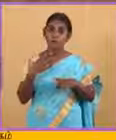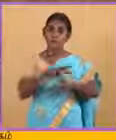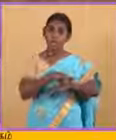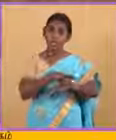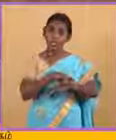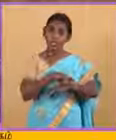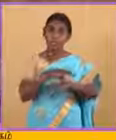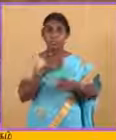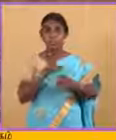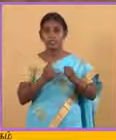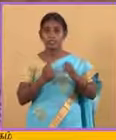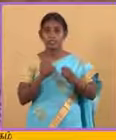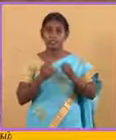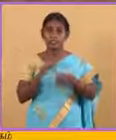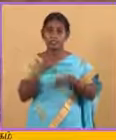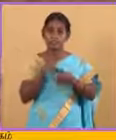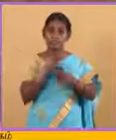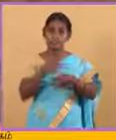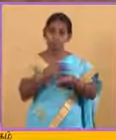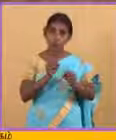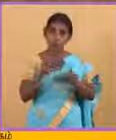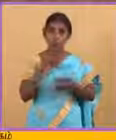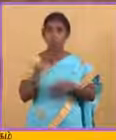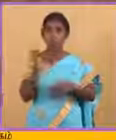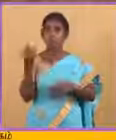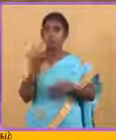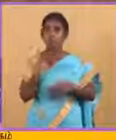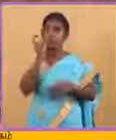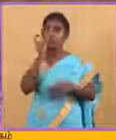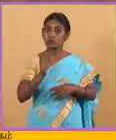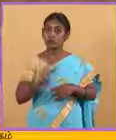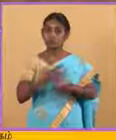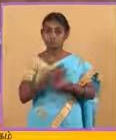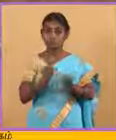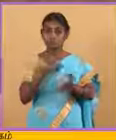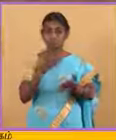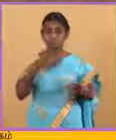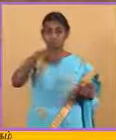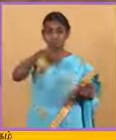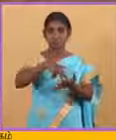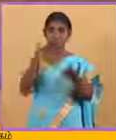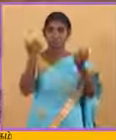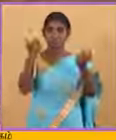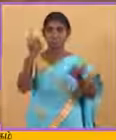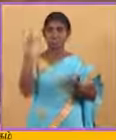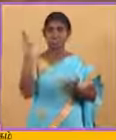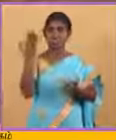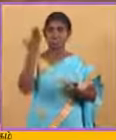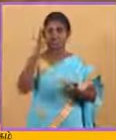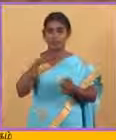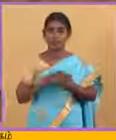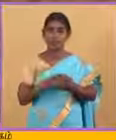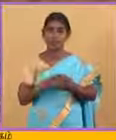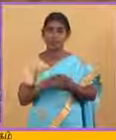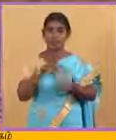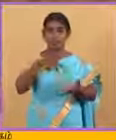சொற்கள் உருவானதால் தான் நான் இன்று என்ன செய்கின்றோம், நிலைத்த மொழியாக நின்று கொண்டிருக்கின்றோம். நிலைத்த